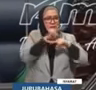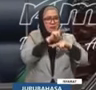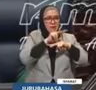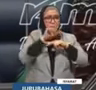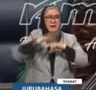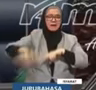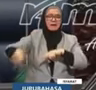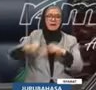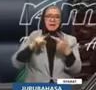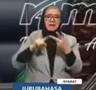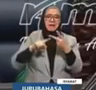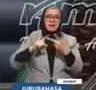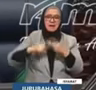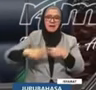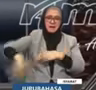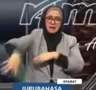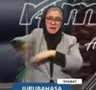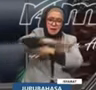inisiatif